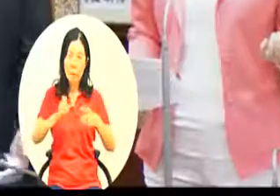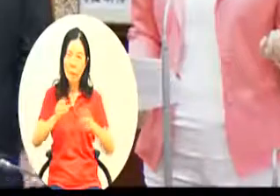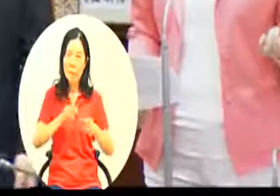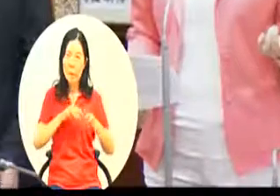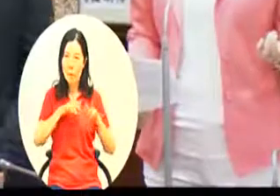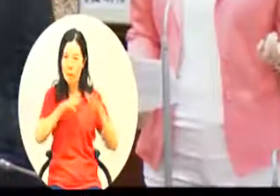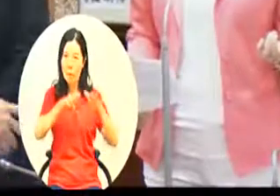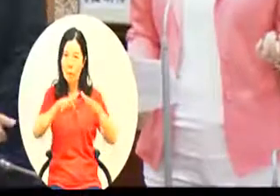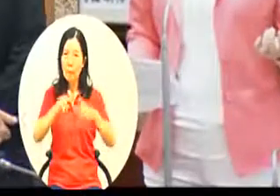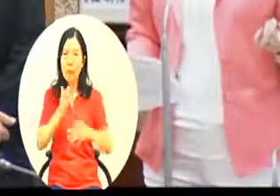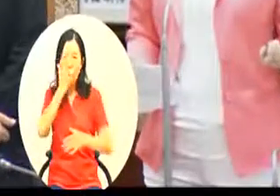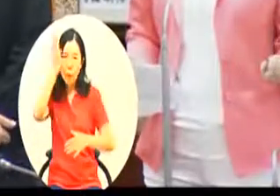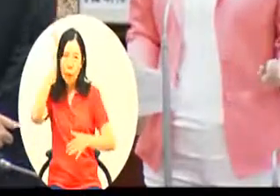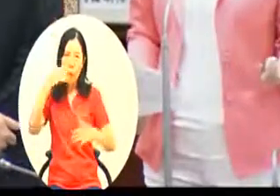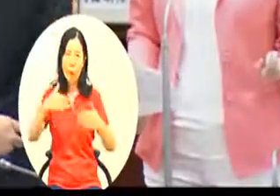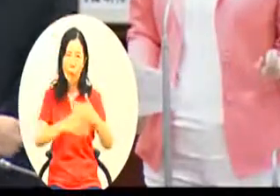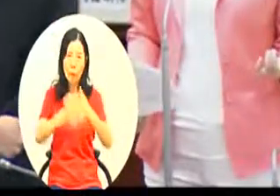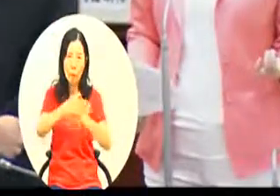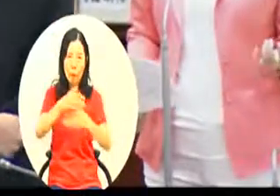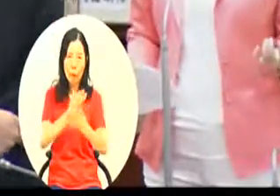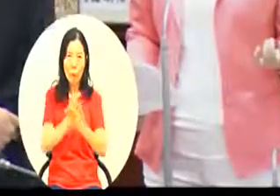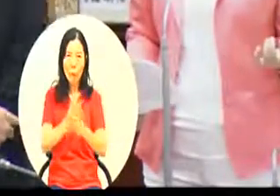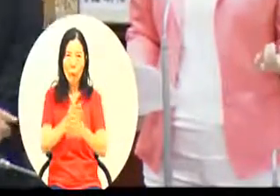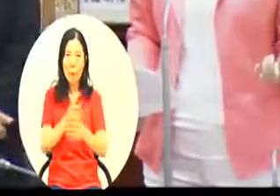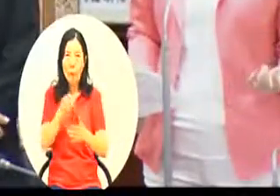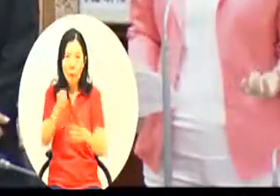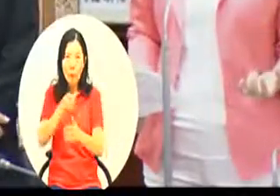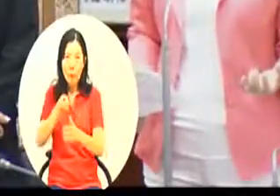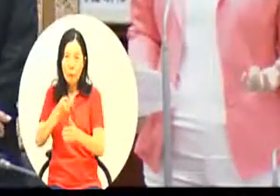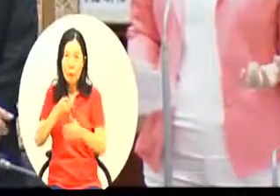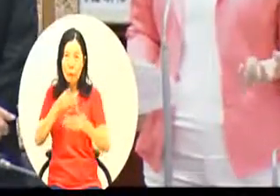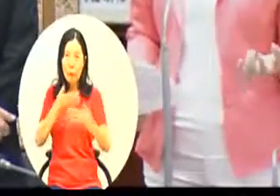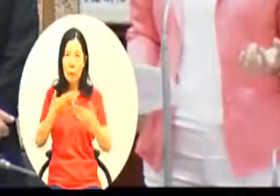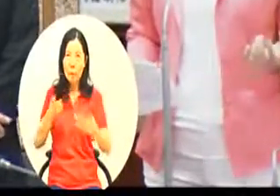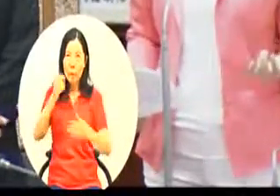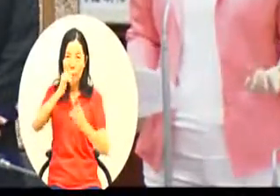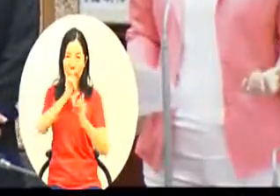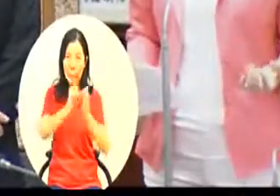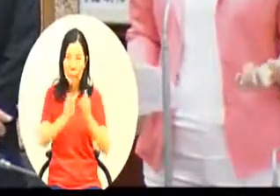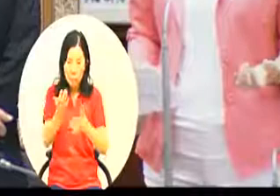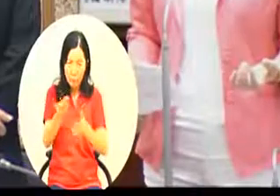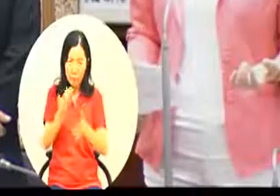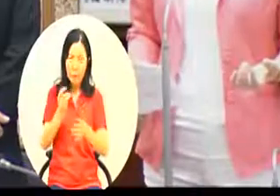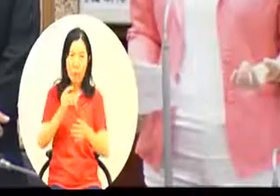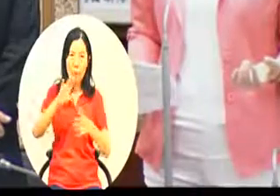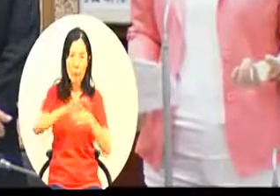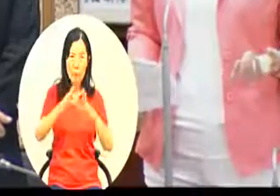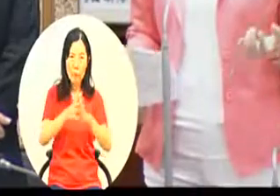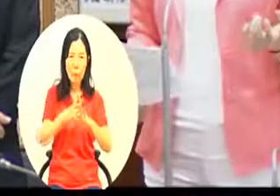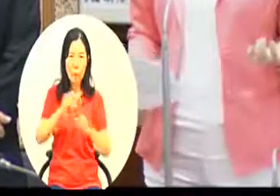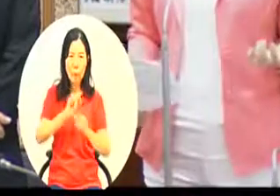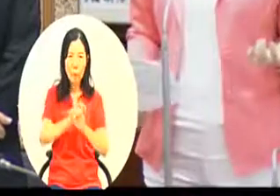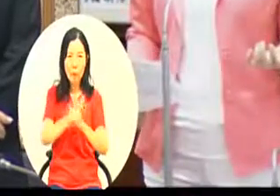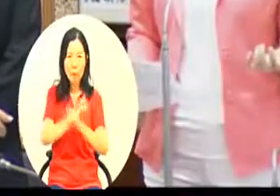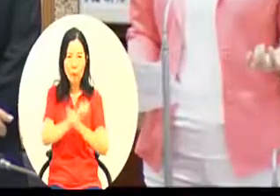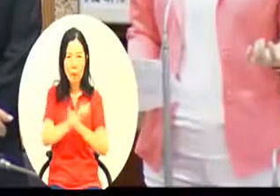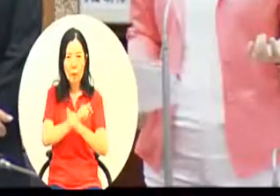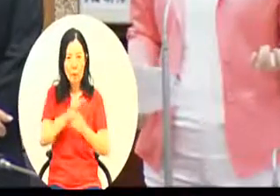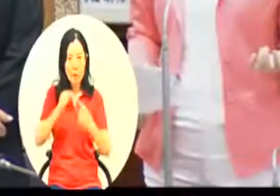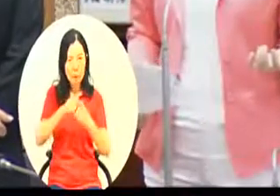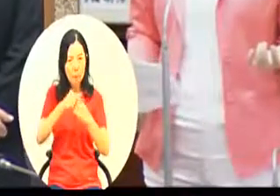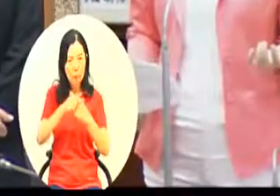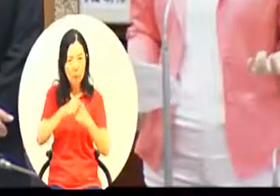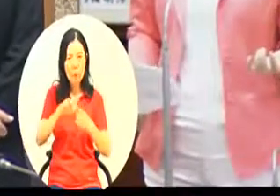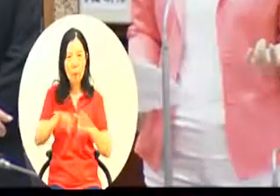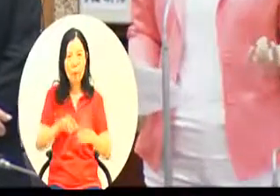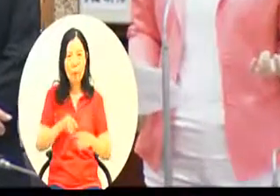也好，它吸引了大量的哦，对我们史前文化一些考古人员的研究，他们都可以来